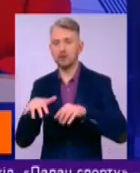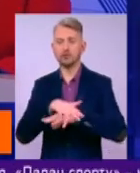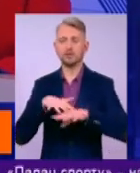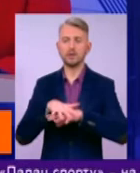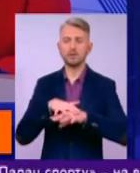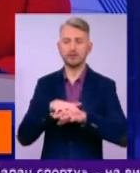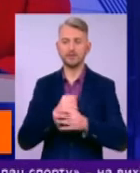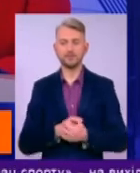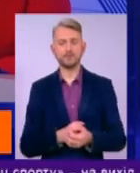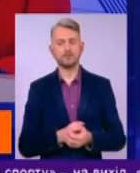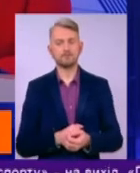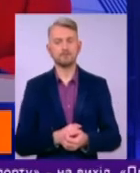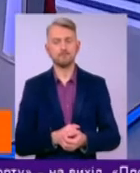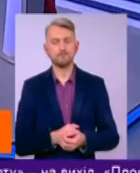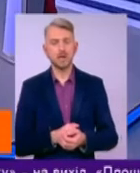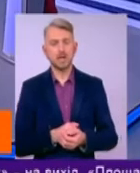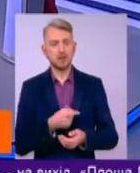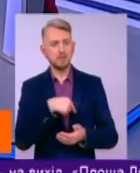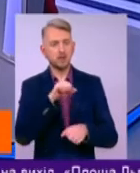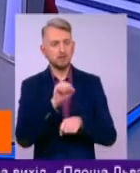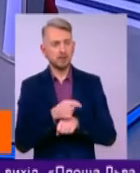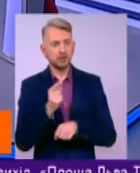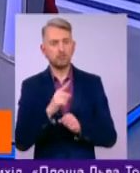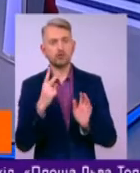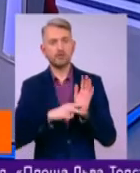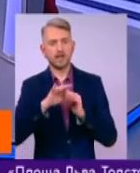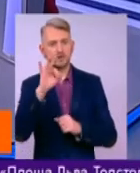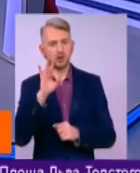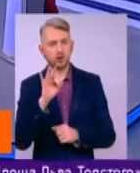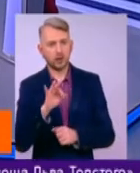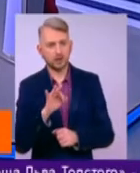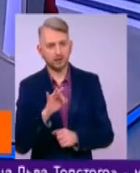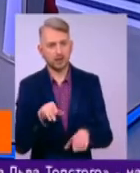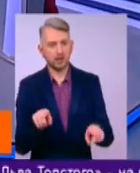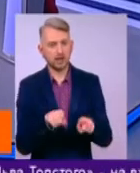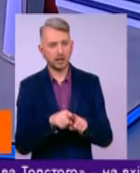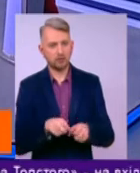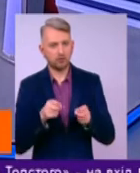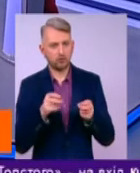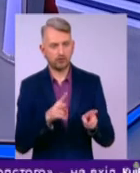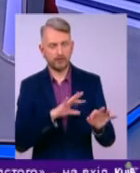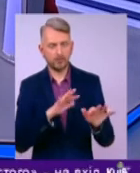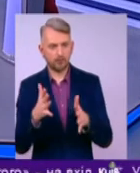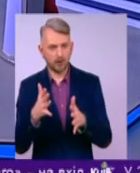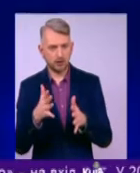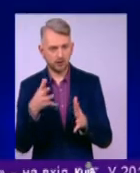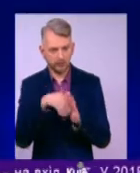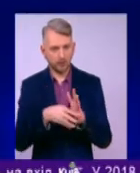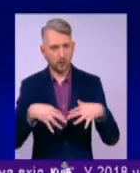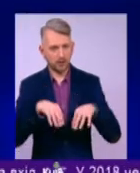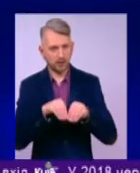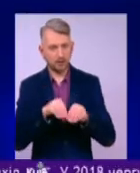садочках? Ну, власне кажучи, ми зупинились на тому, що 70% таких злочинів відбувається в межах родини.